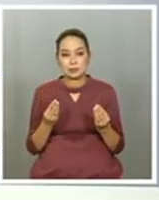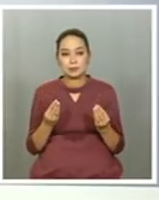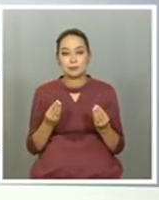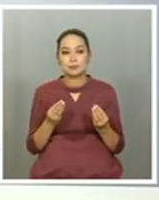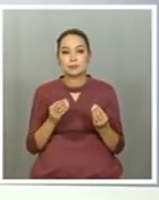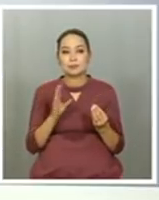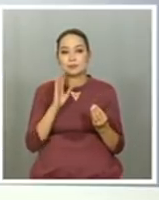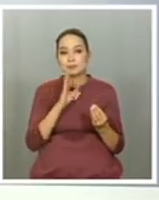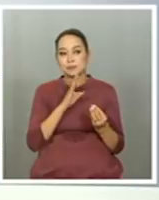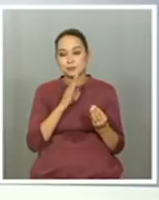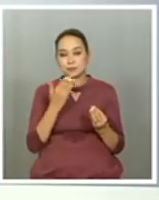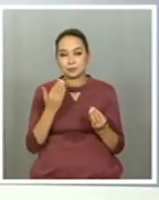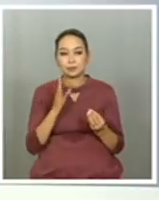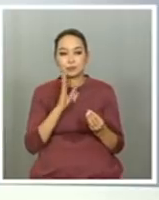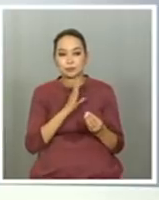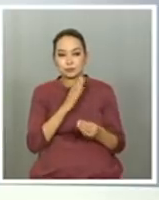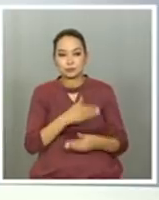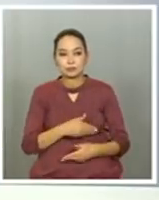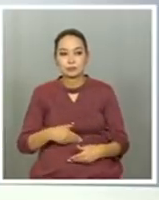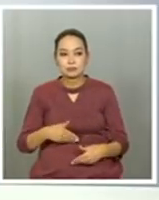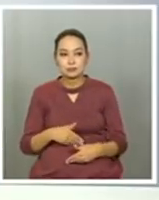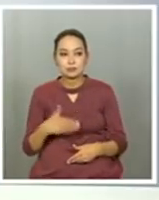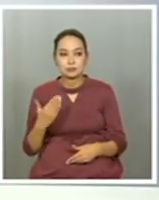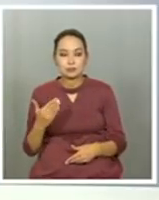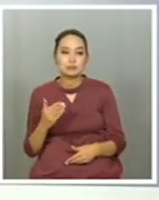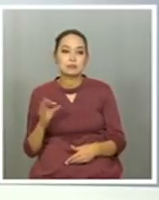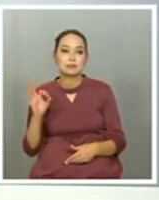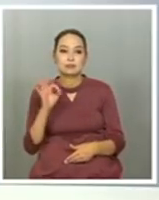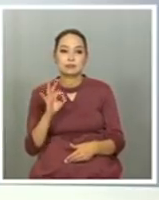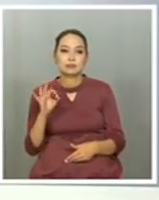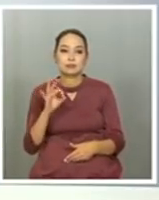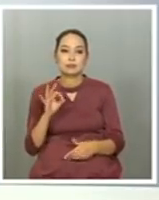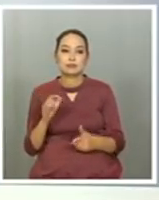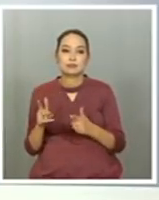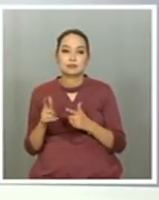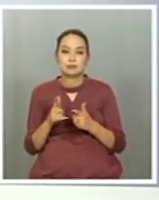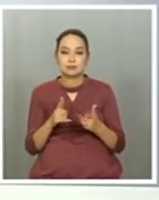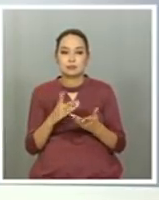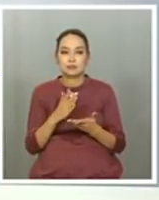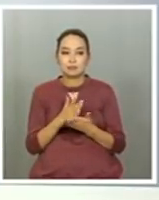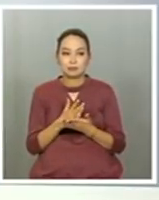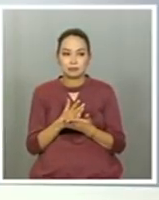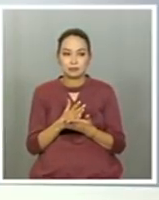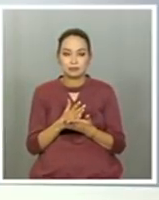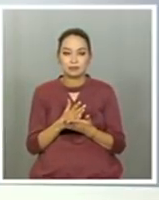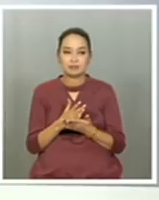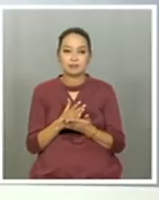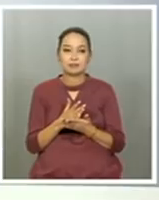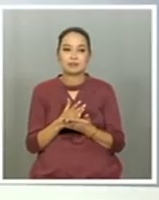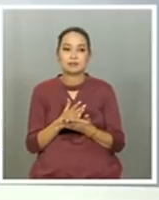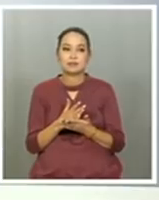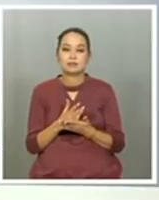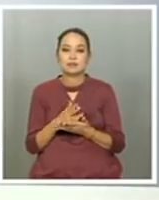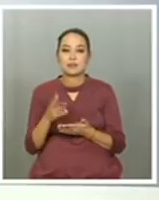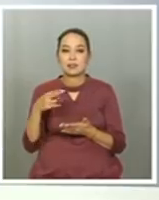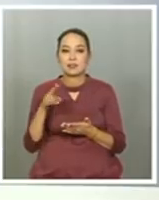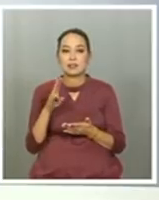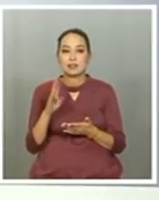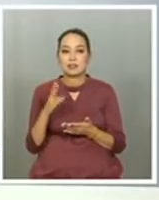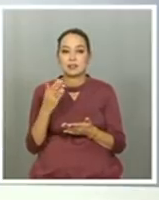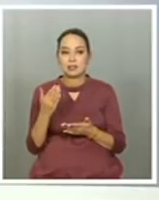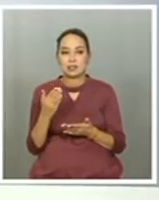жыныс жасушасының көлемі ұлғаяды, 4 есе ұлғаяды да, ДНХ